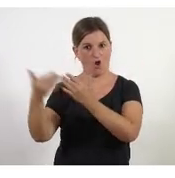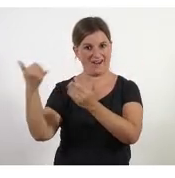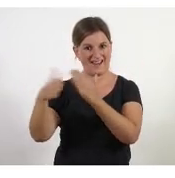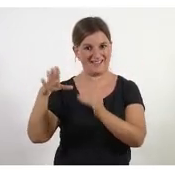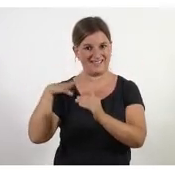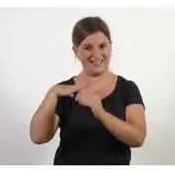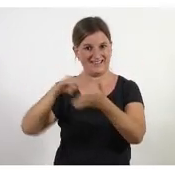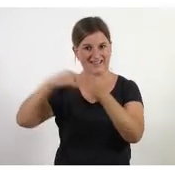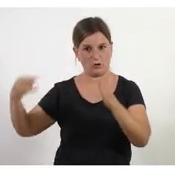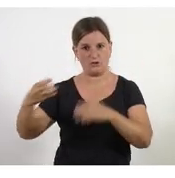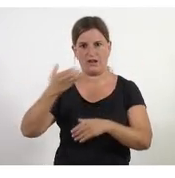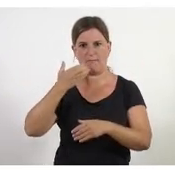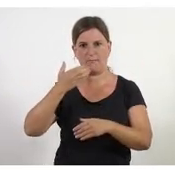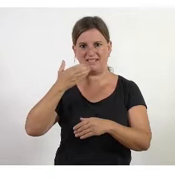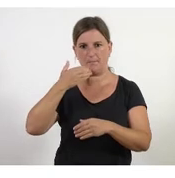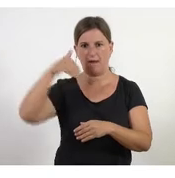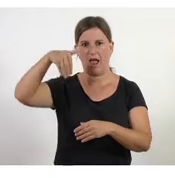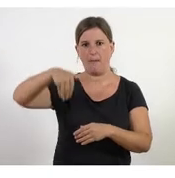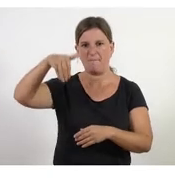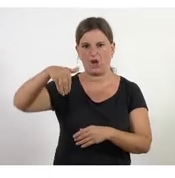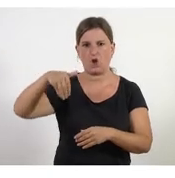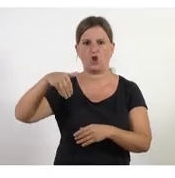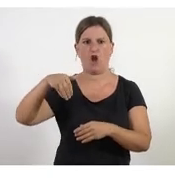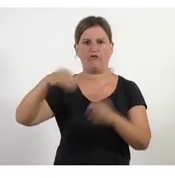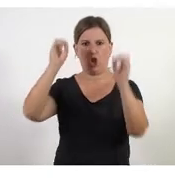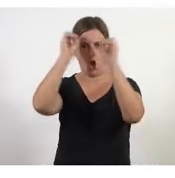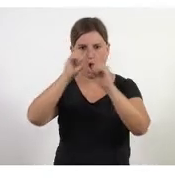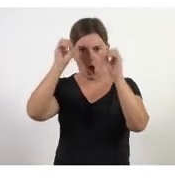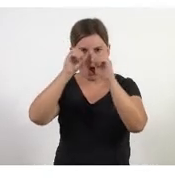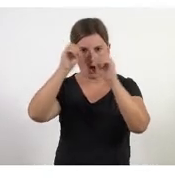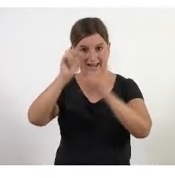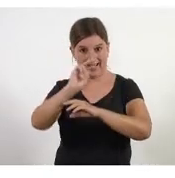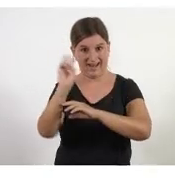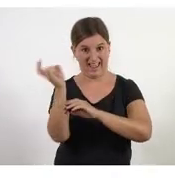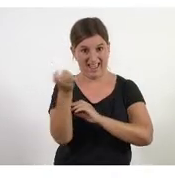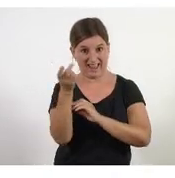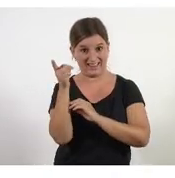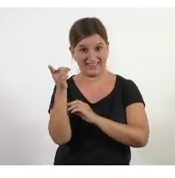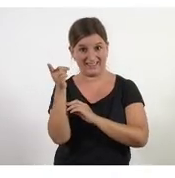són marques com Microsoft, Google i tota una sèrie de firmes que ara veurem,